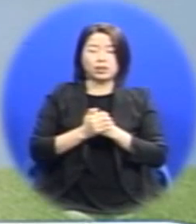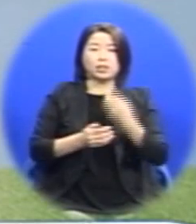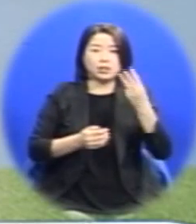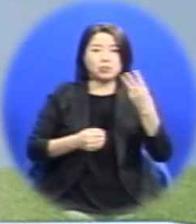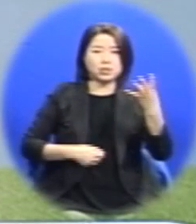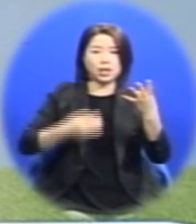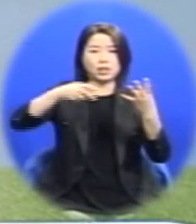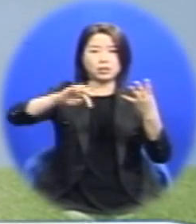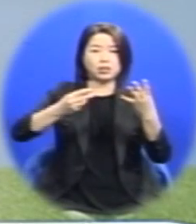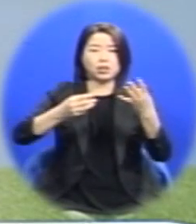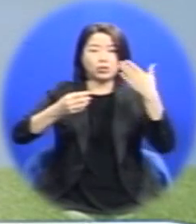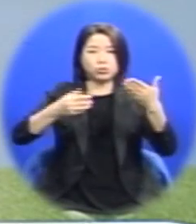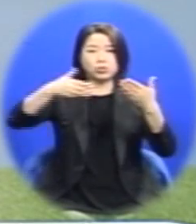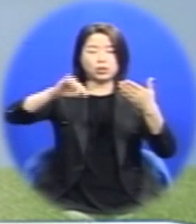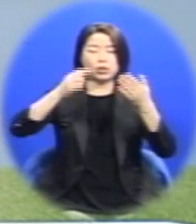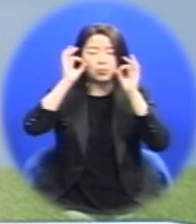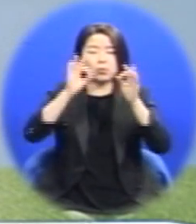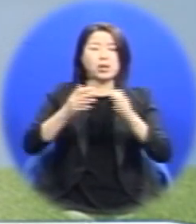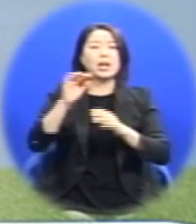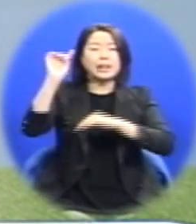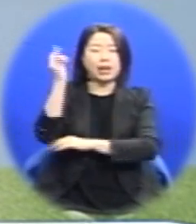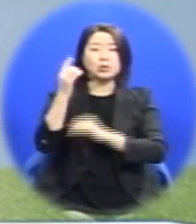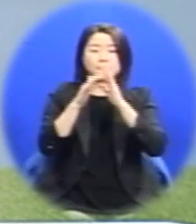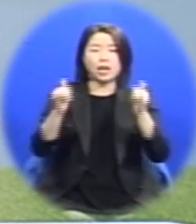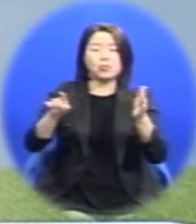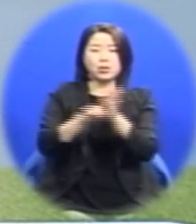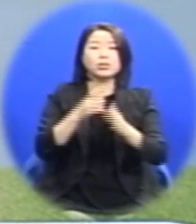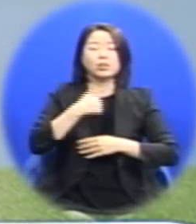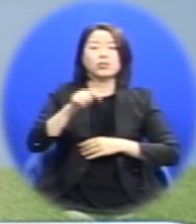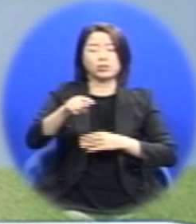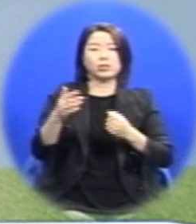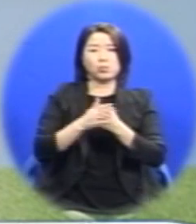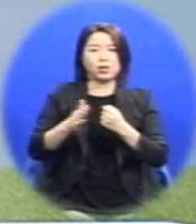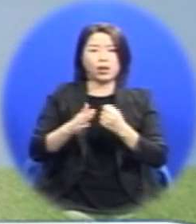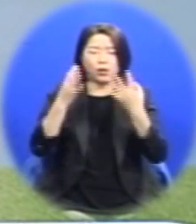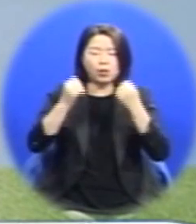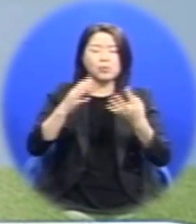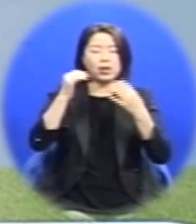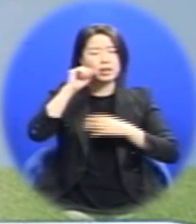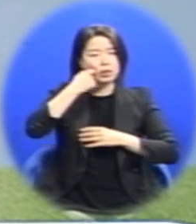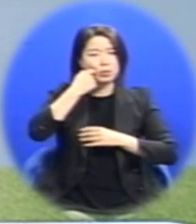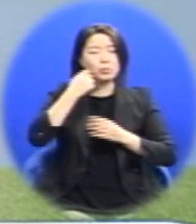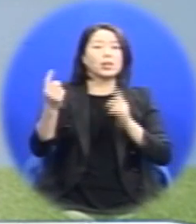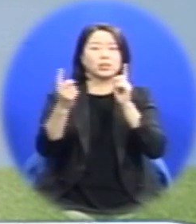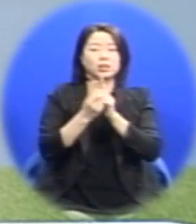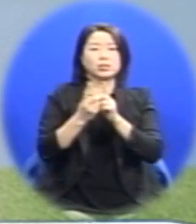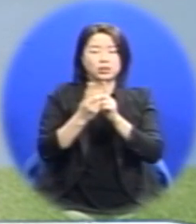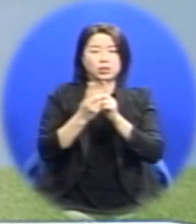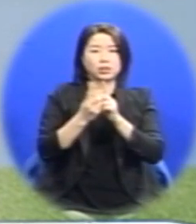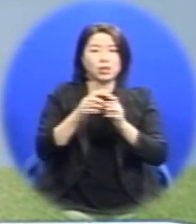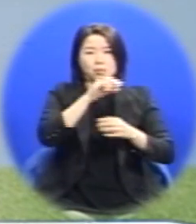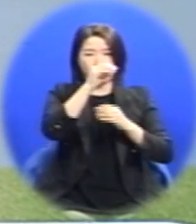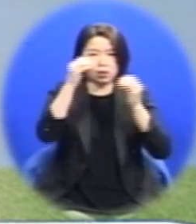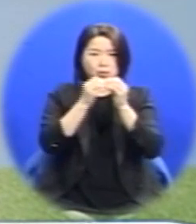3절, 4절, 9절에 보면 다윗이 사람을 믿었었던 것 때문에 그가 얼마나 어려움을 겪었는지를 구구절절히 씁니다. 4절 하반절에